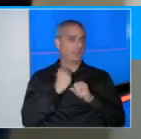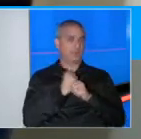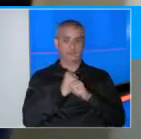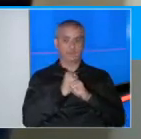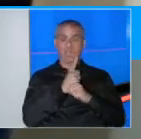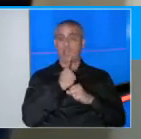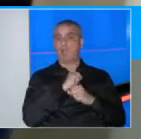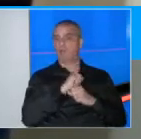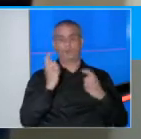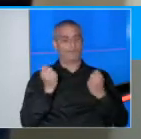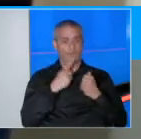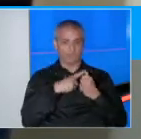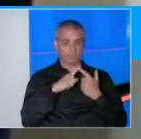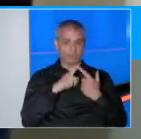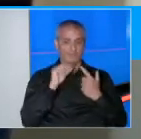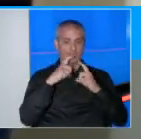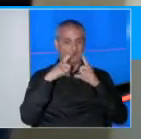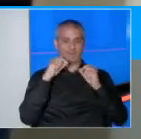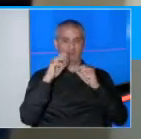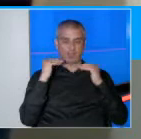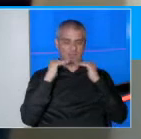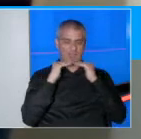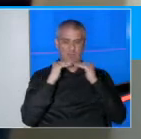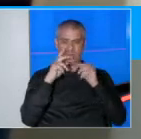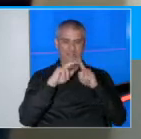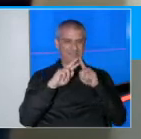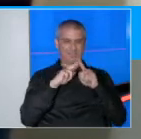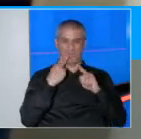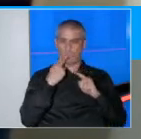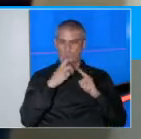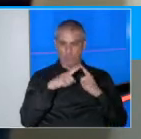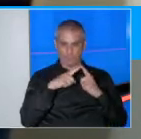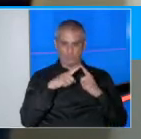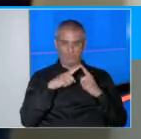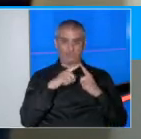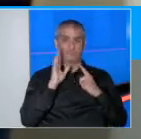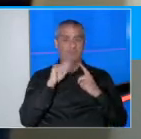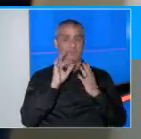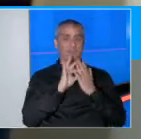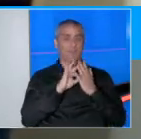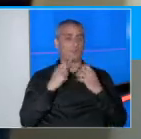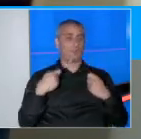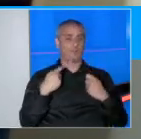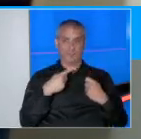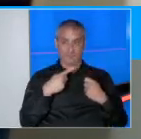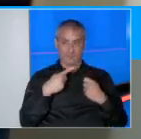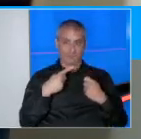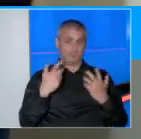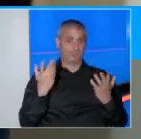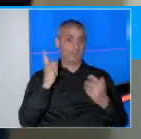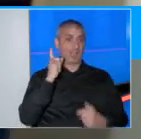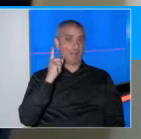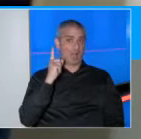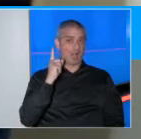גם איסור לפרסום וגם את החפיסות האחידות וההסתרה בנקודות מחירה.